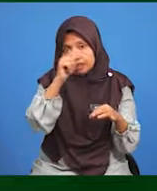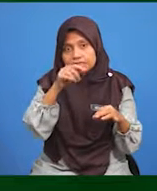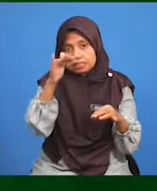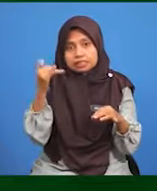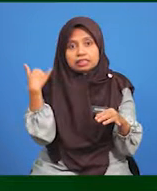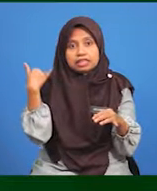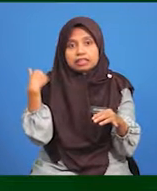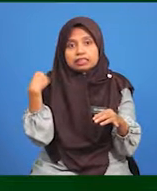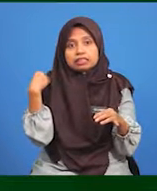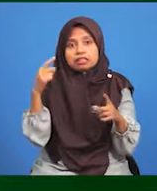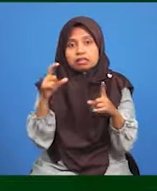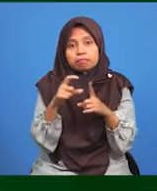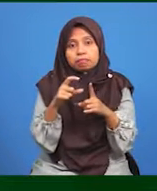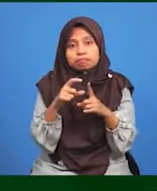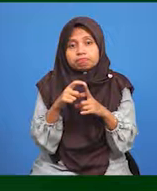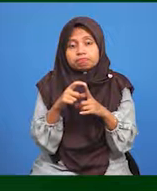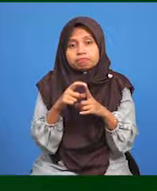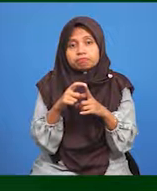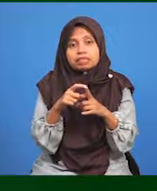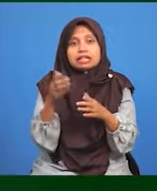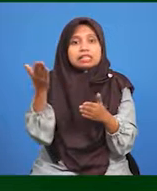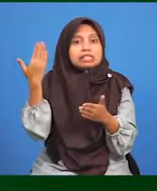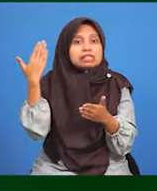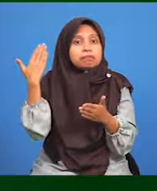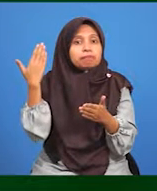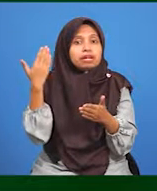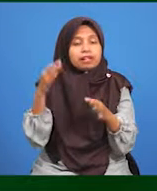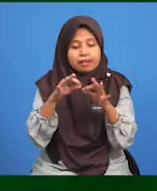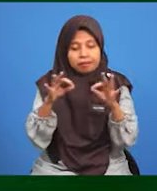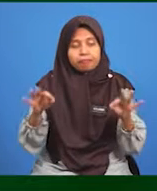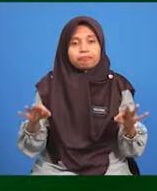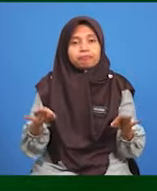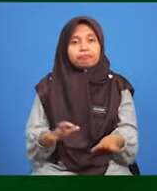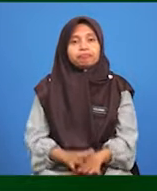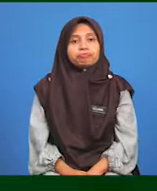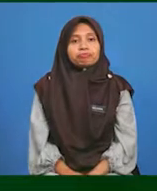mengandungi kata tanya di belakang ayat